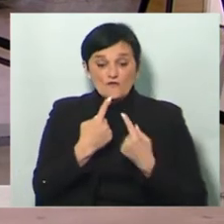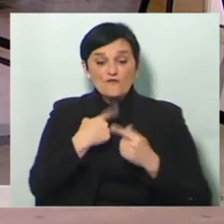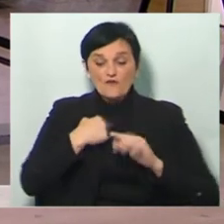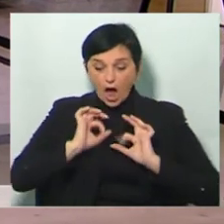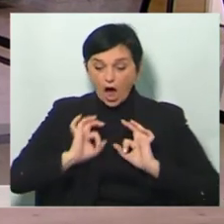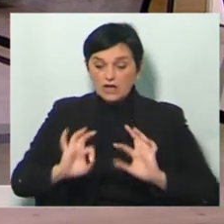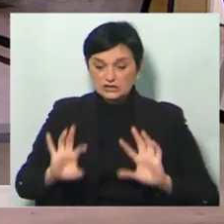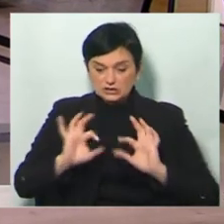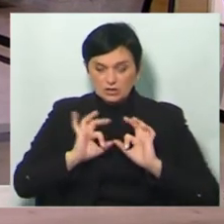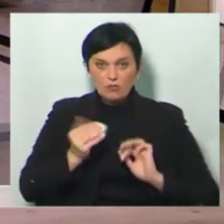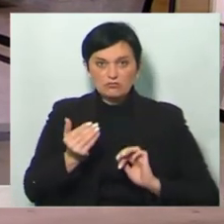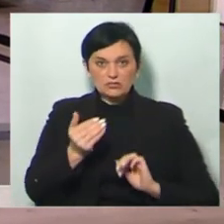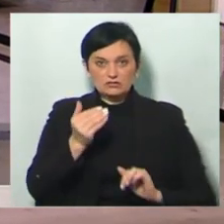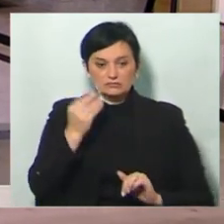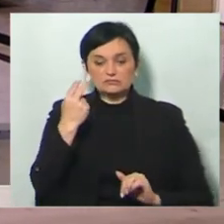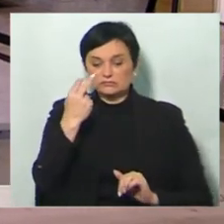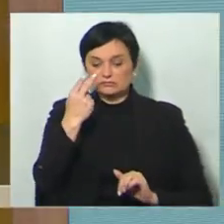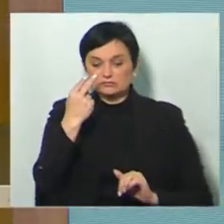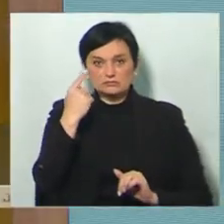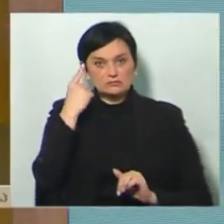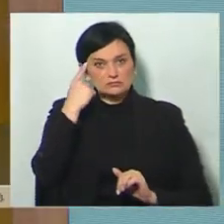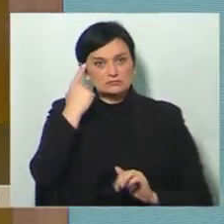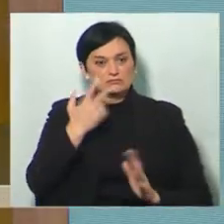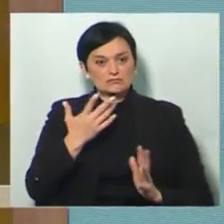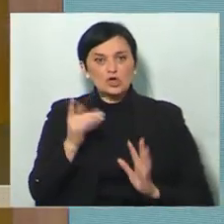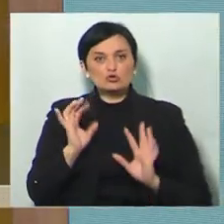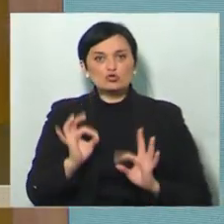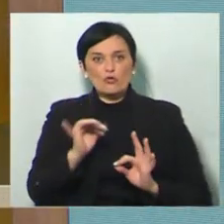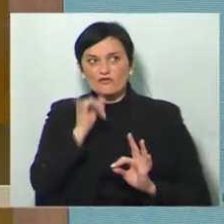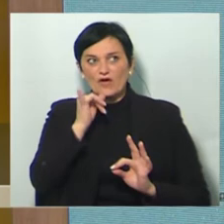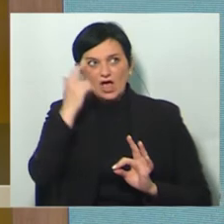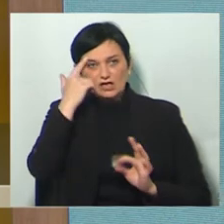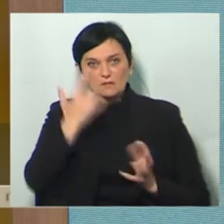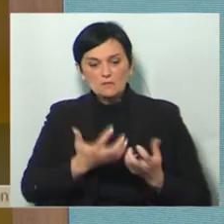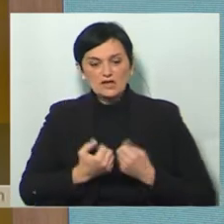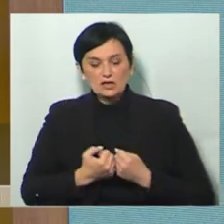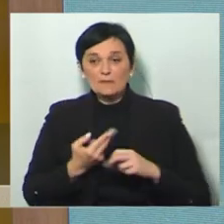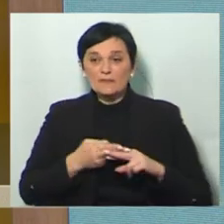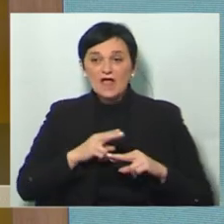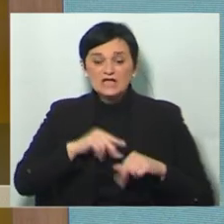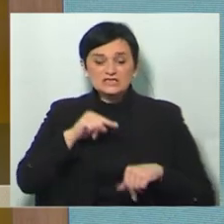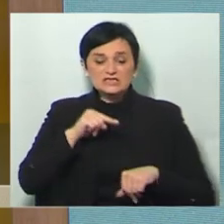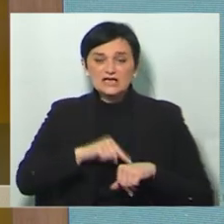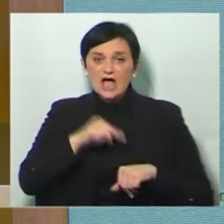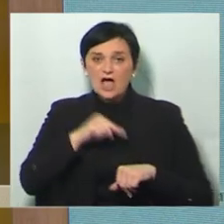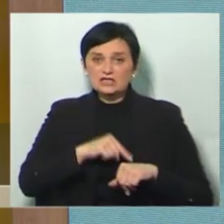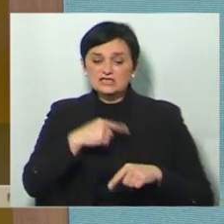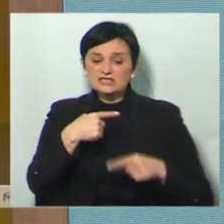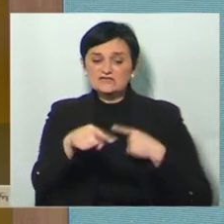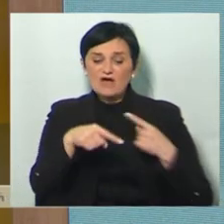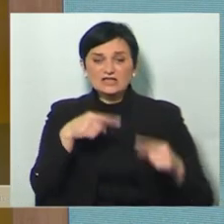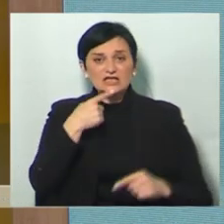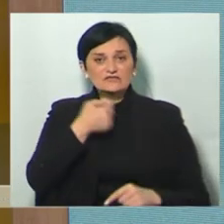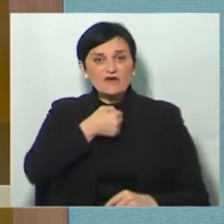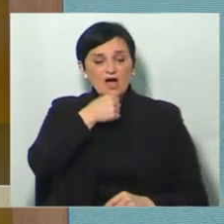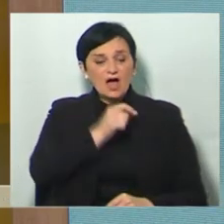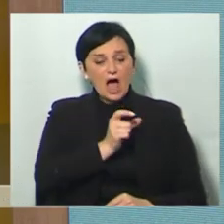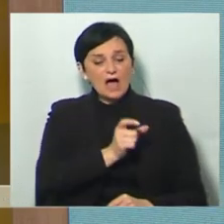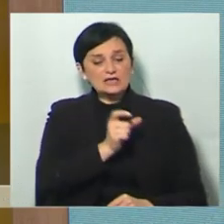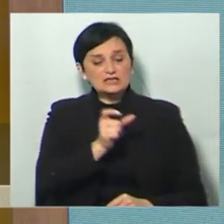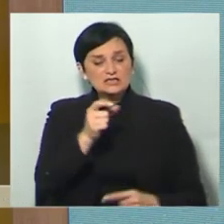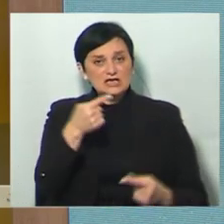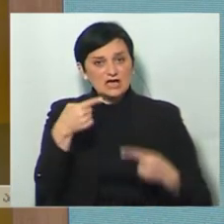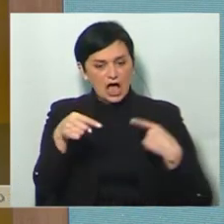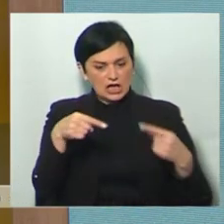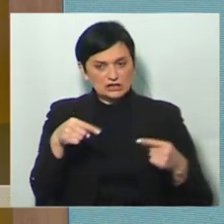არ შეუძლიათ ეს აღიქვან და ადეკვატურად მიიღონ. Ის განცდა ადამიანებს სხვადასხვა ასაკში განსხვავებული აქვთ.